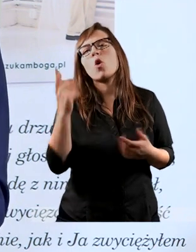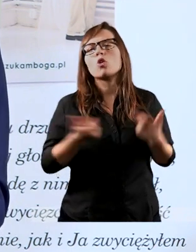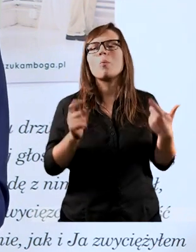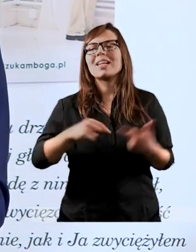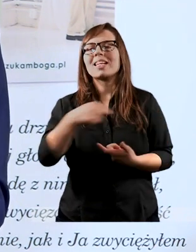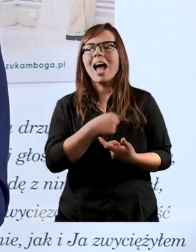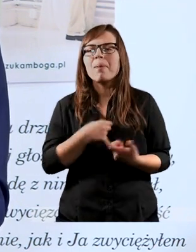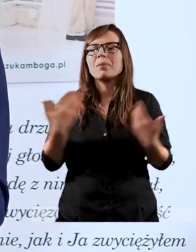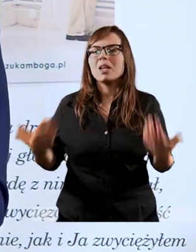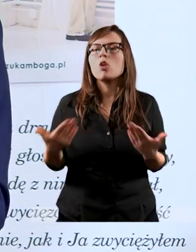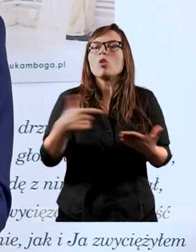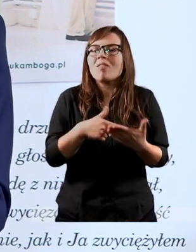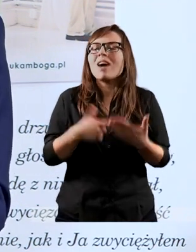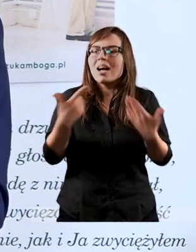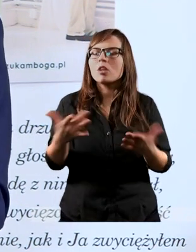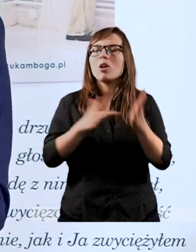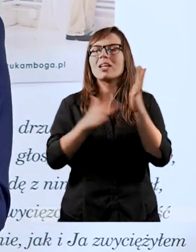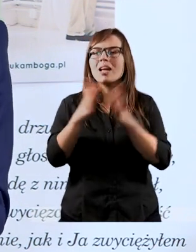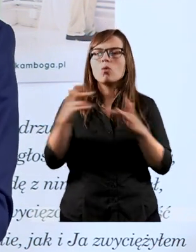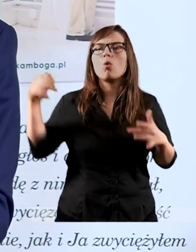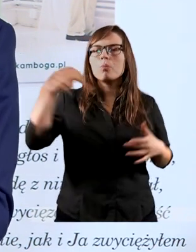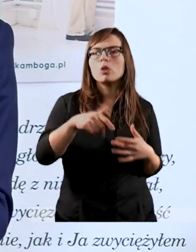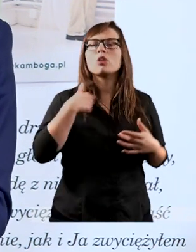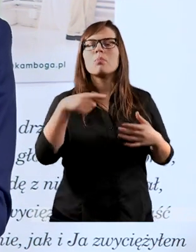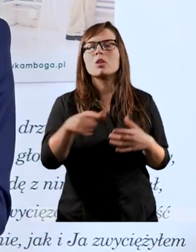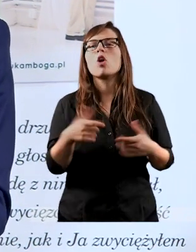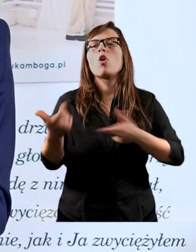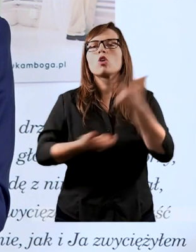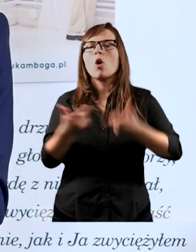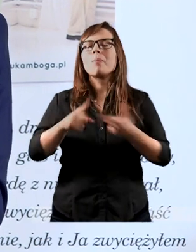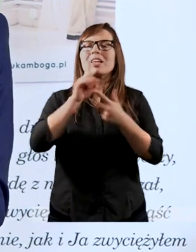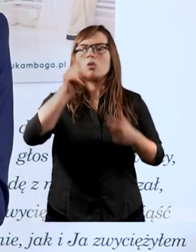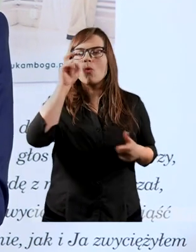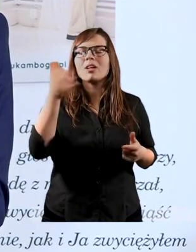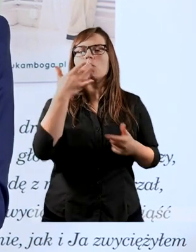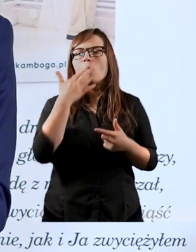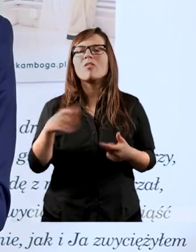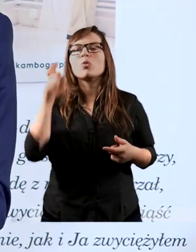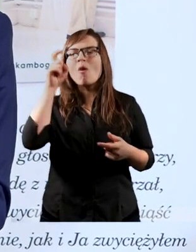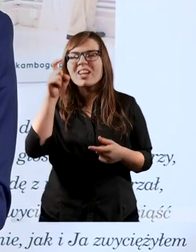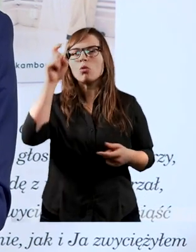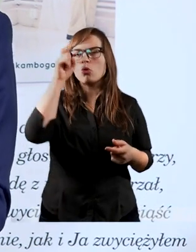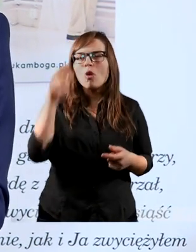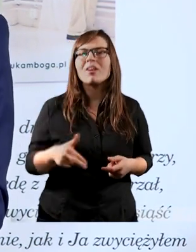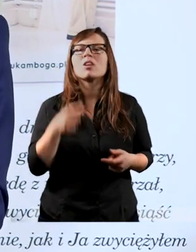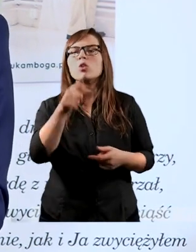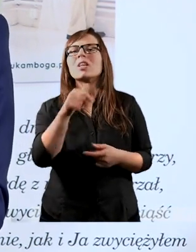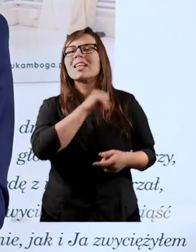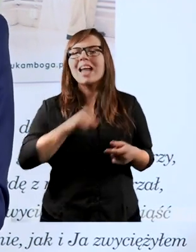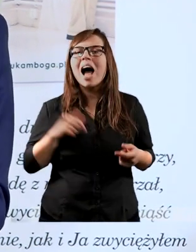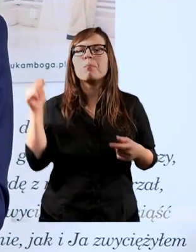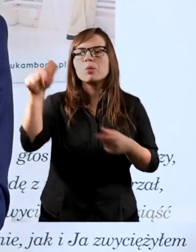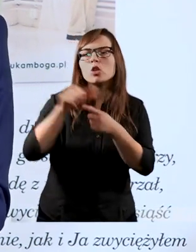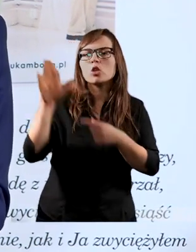mnie. A to właśnie Pan Jezus przychodzi, żeby to odczarować przed człowiekiem i mówić człowieku, możesz sam przyjść do